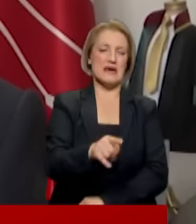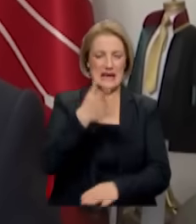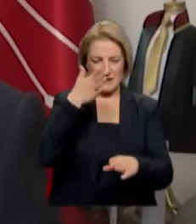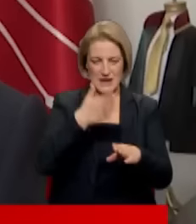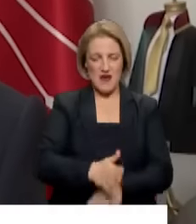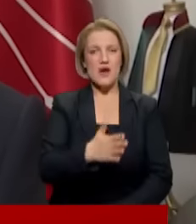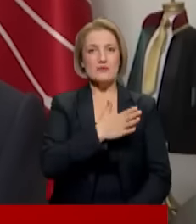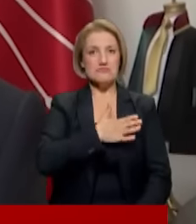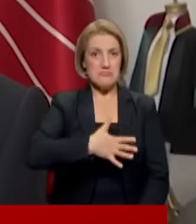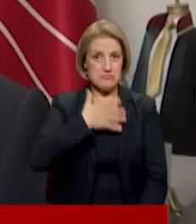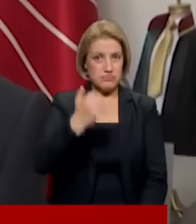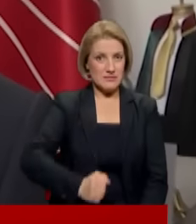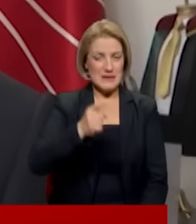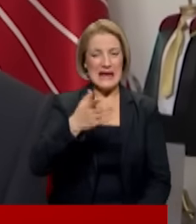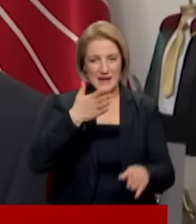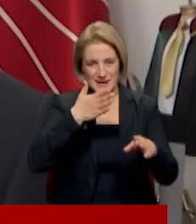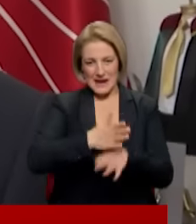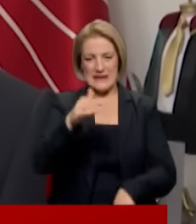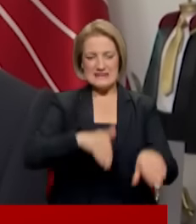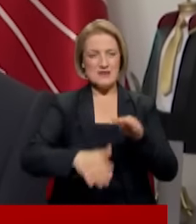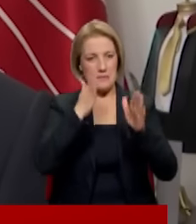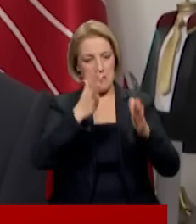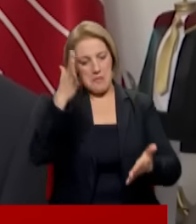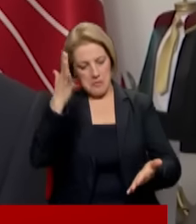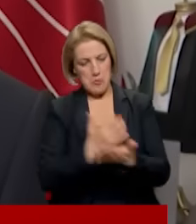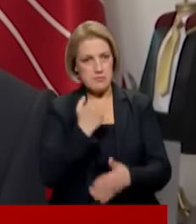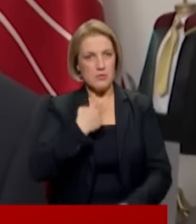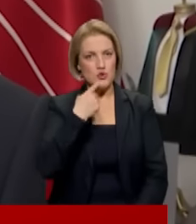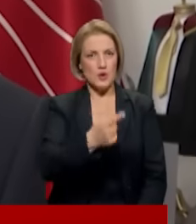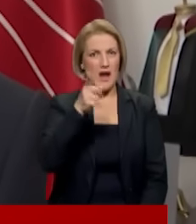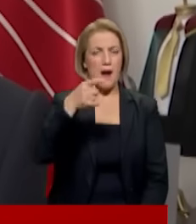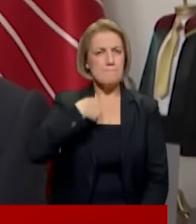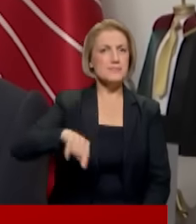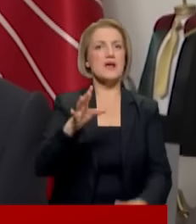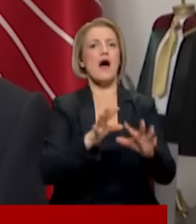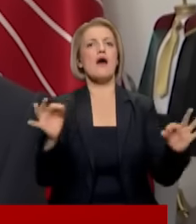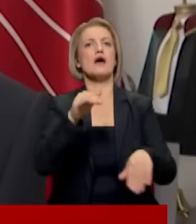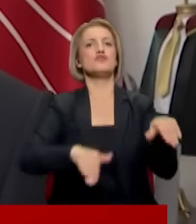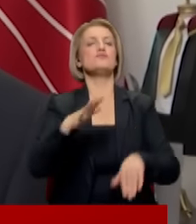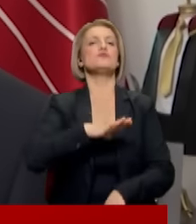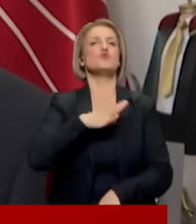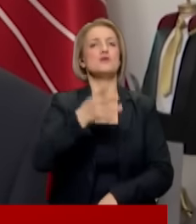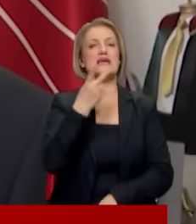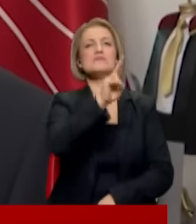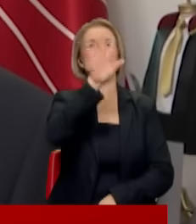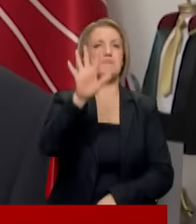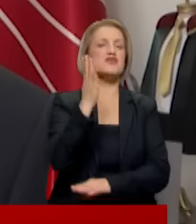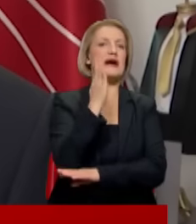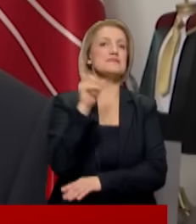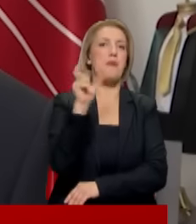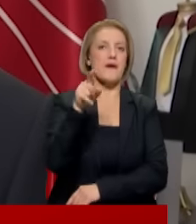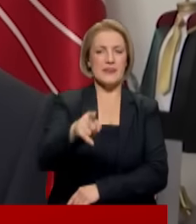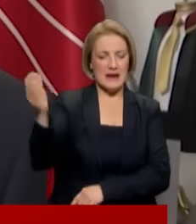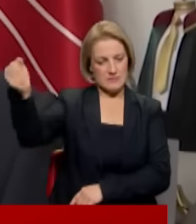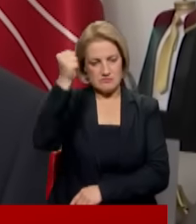gerçekten yüreği yetiyorsa gerçekten seçime girip kazanırım diyorsa Biz de erken içim istiyoruz 2025 kasımında